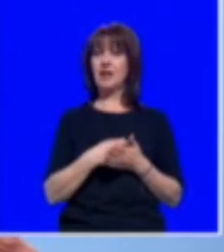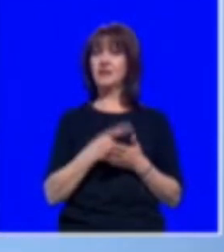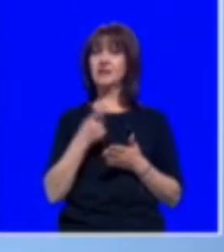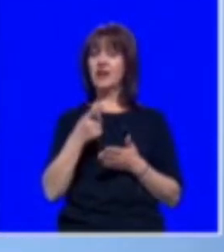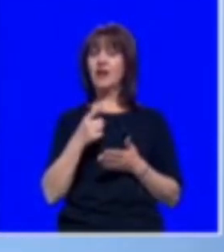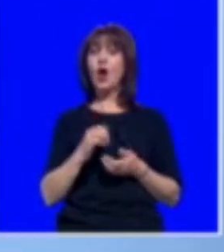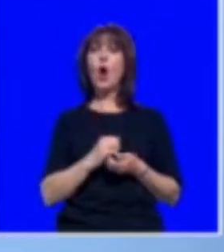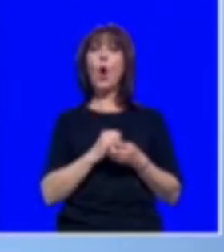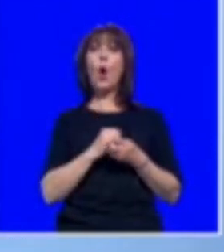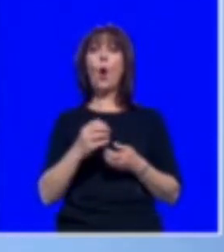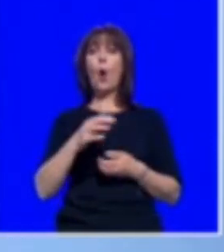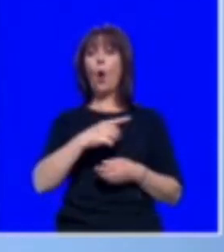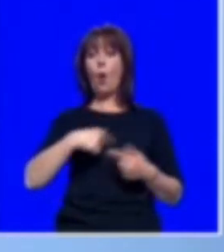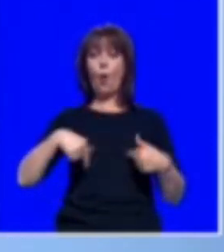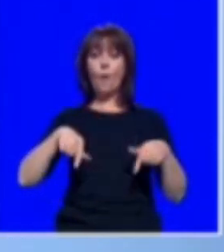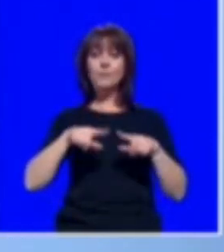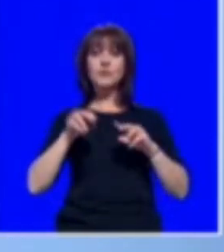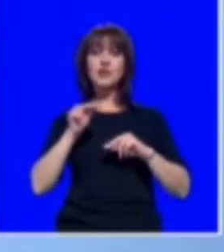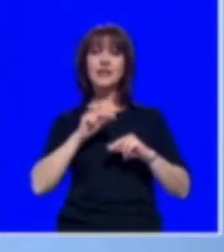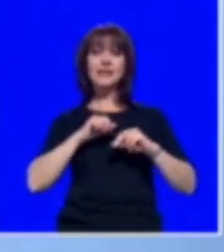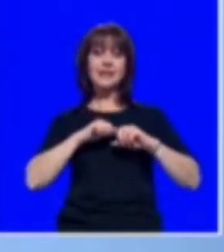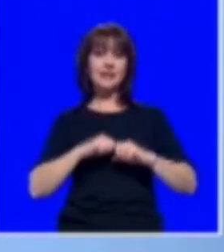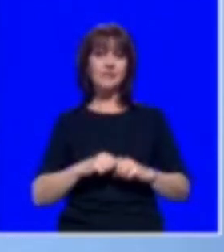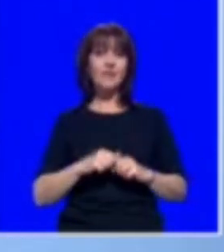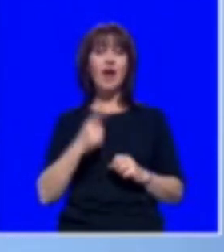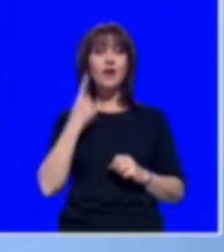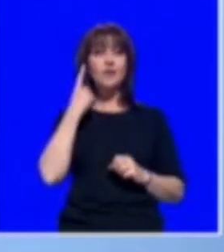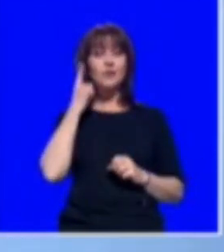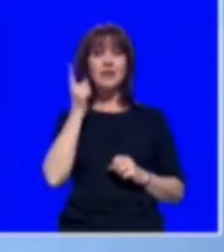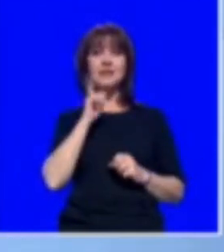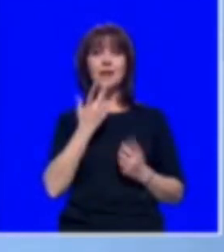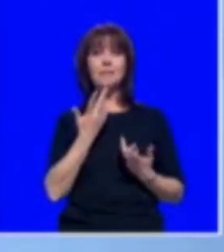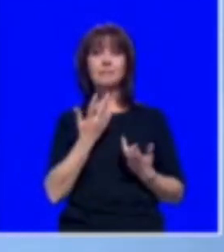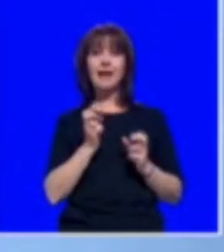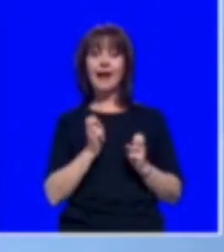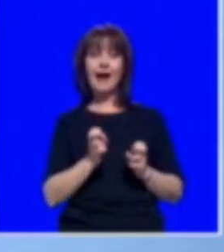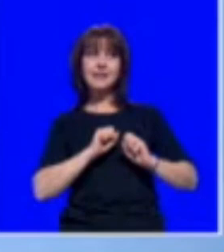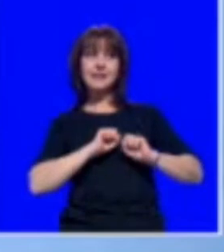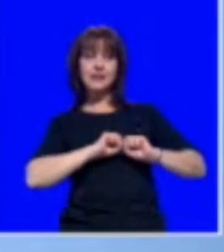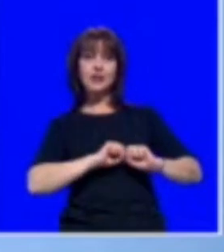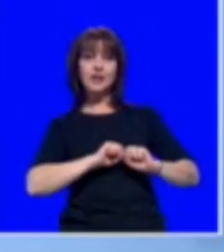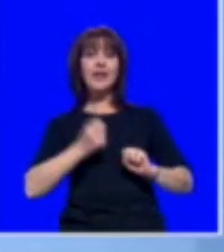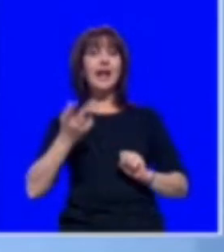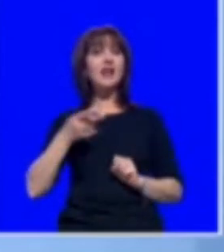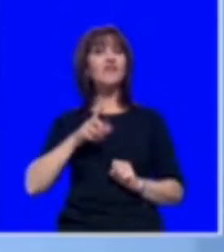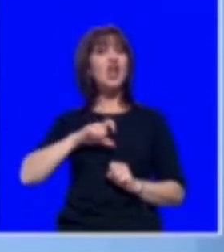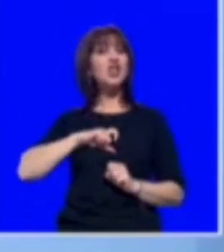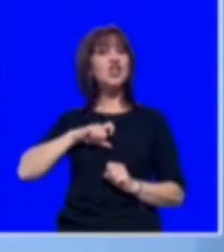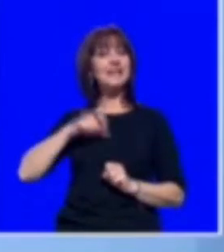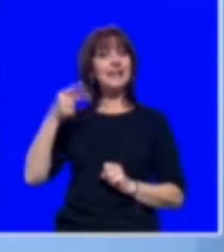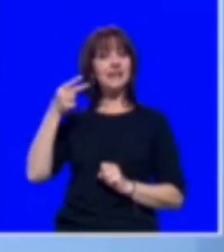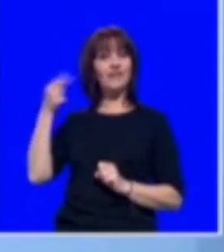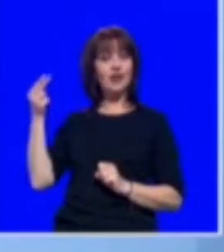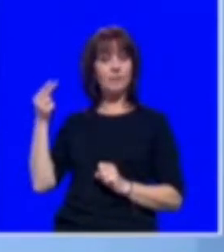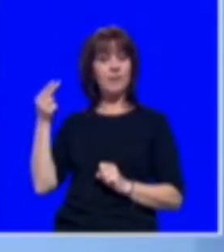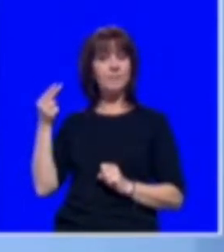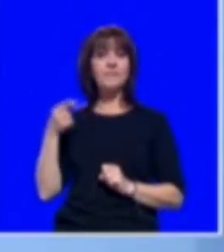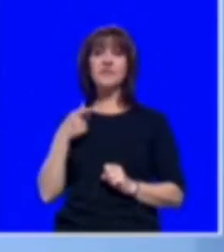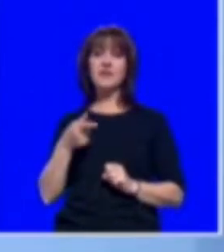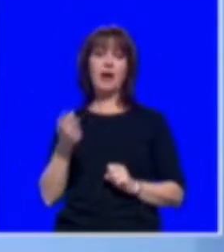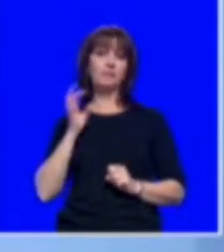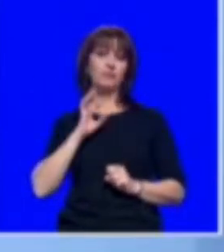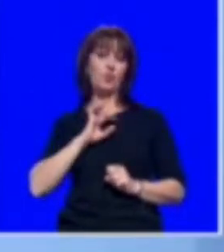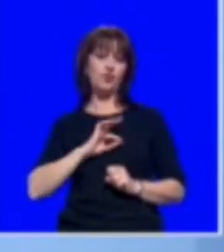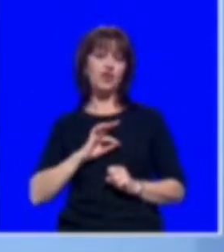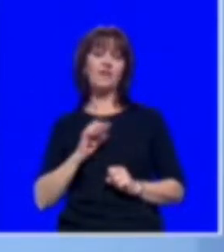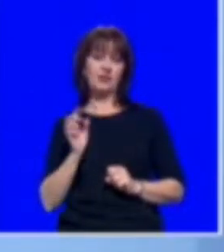общинските дружества, но не знаем как са защитени служителите в частното дружество. Идва от това, че те получават